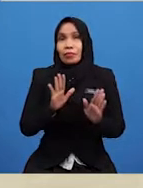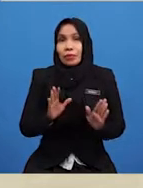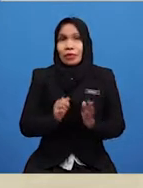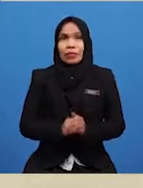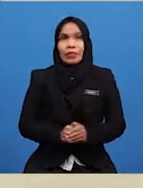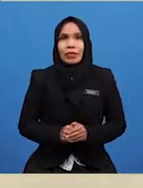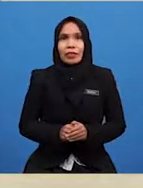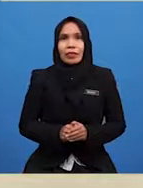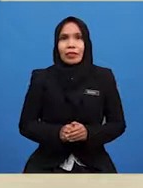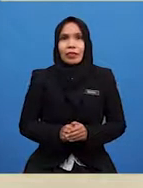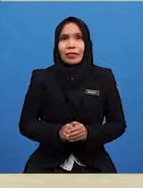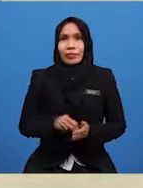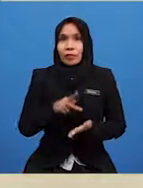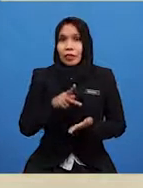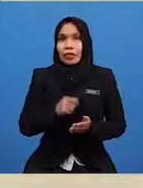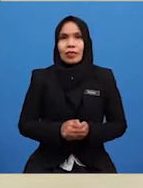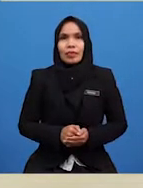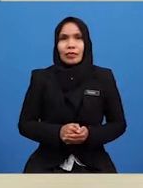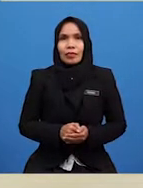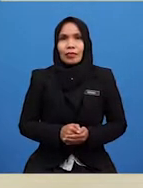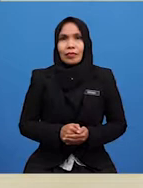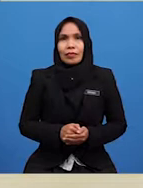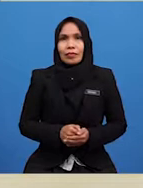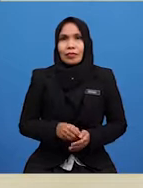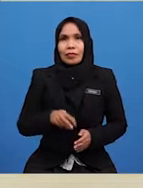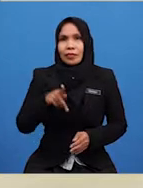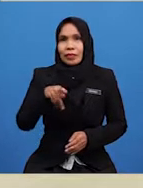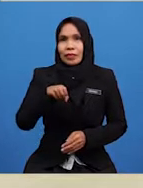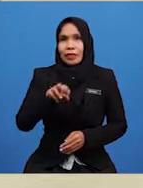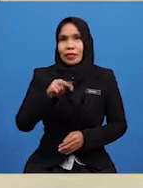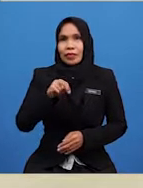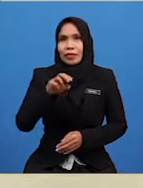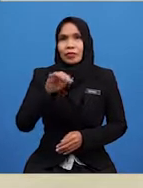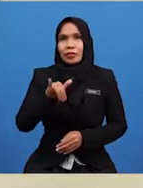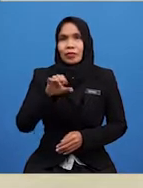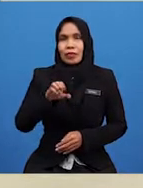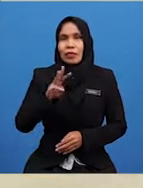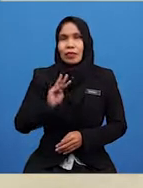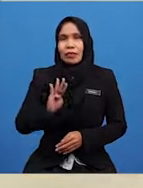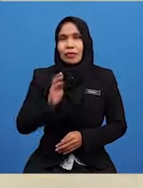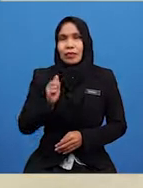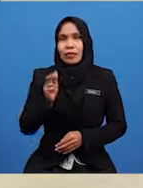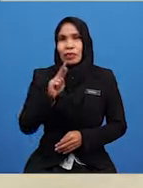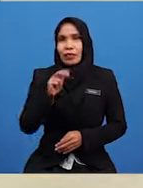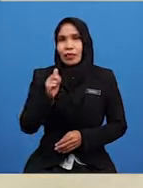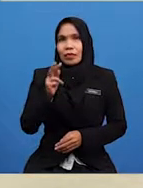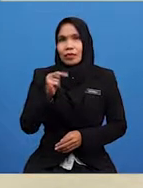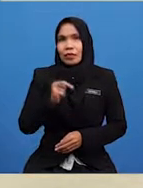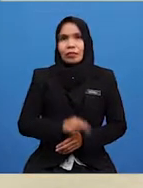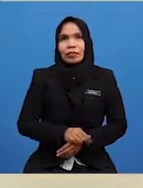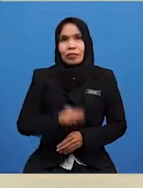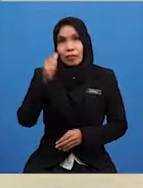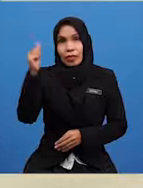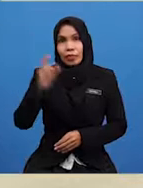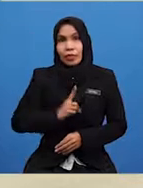Islam Kesultanan Melayu Melaka. Yang kelima, menjelaskan faktor kemunculan Melaka sebagai pusat perdagangan